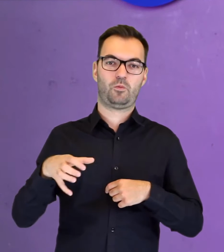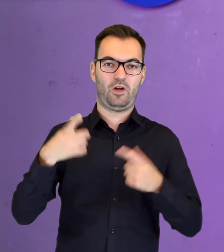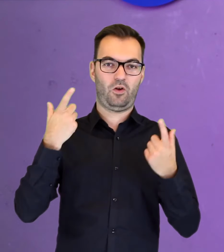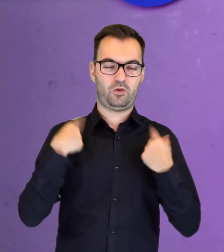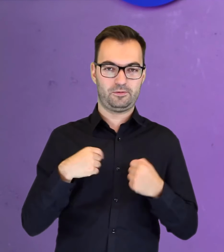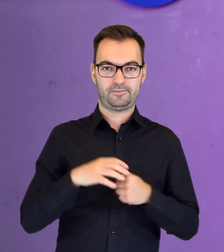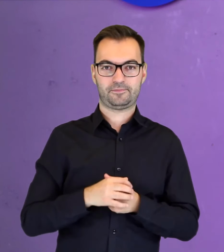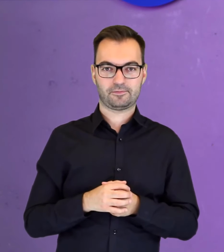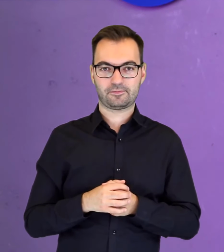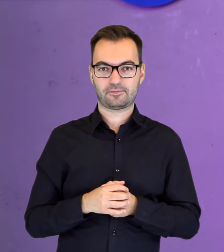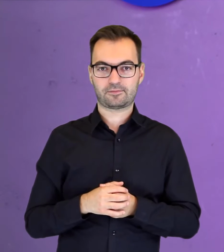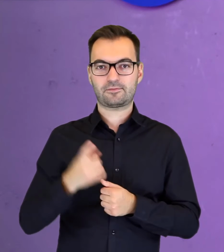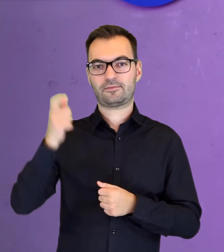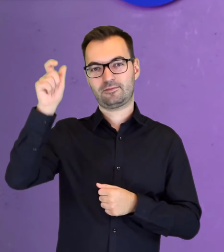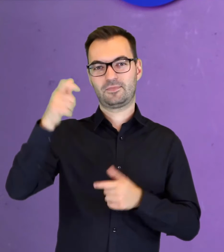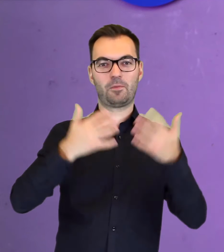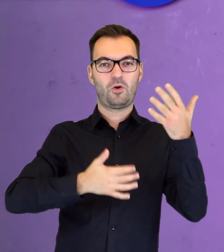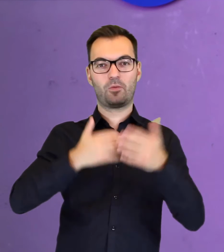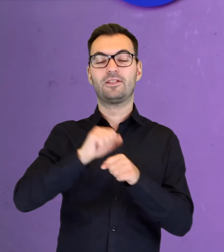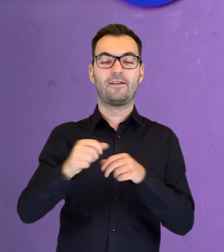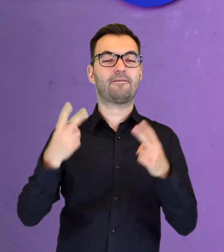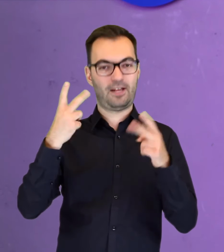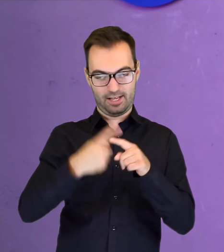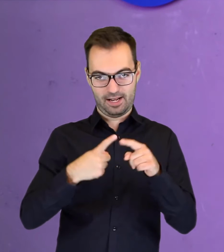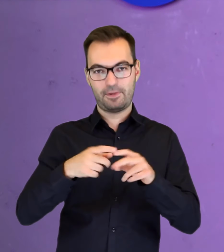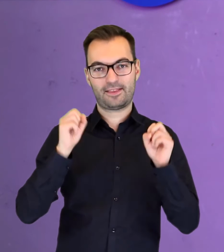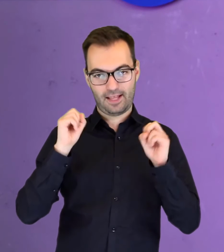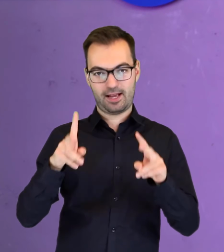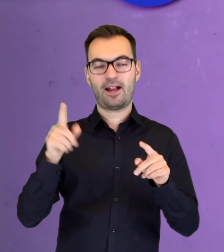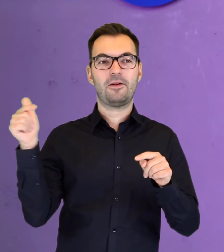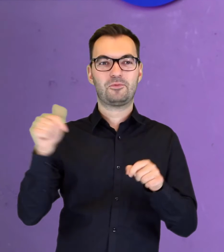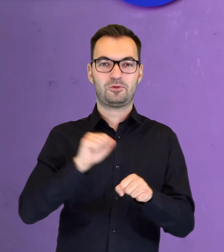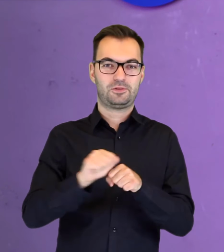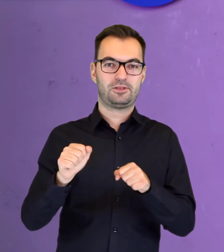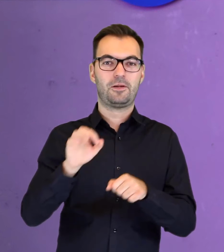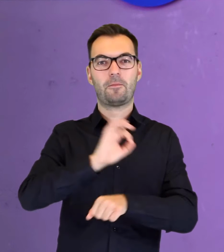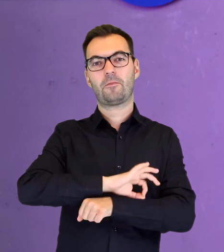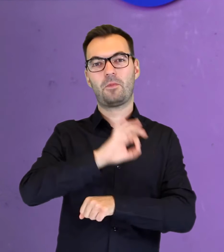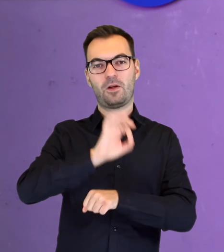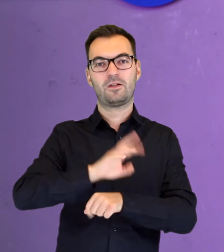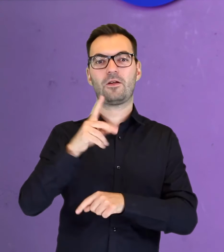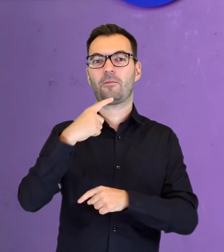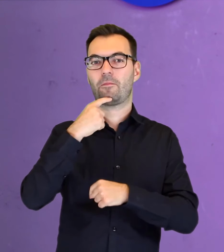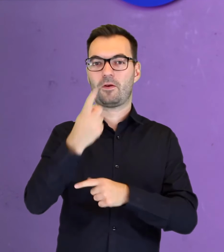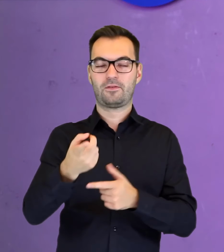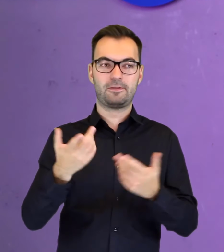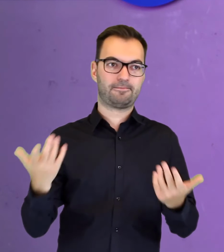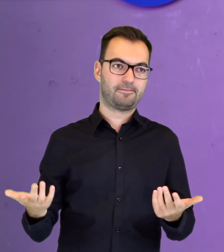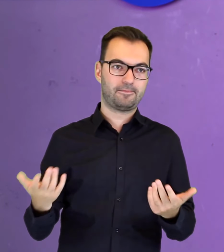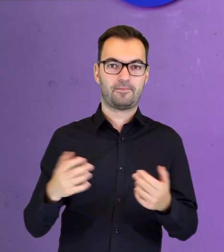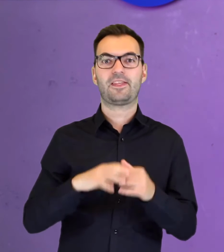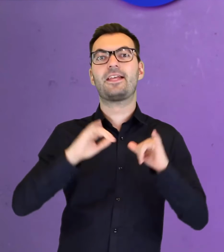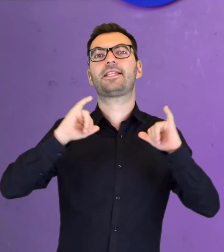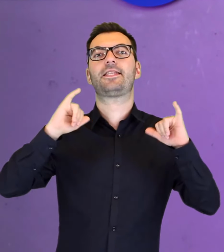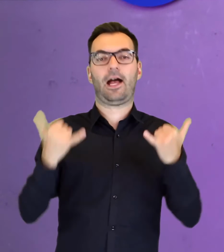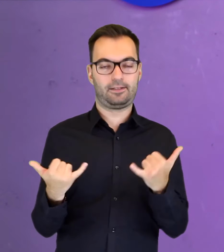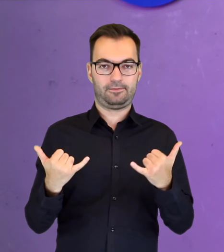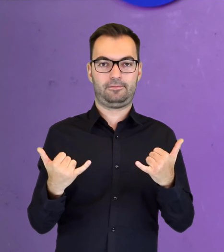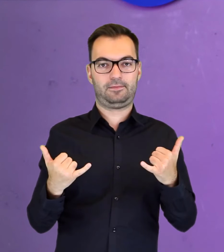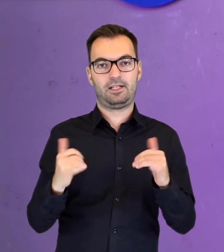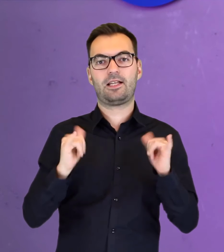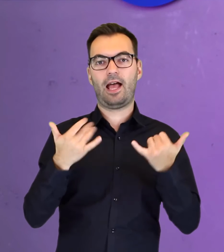tworząca produkt cyfrowy bo dla mnie tak naprawdę to jest grupa osób programista to jest jeden ważny aspekt ale musimy tak